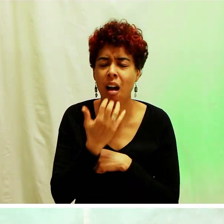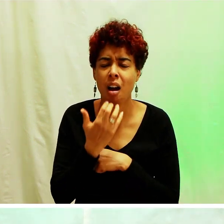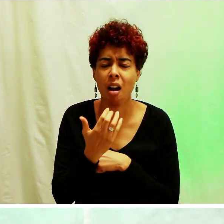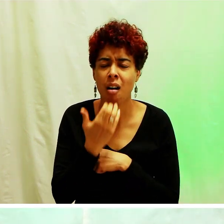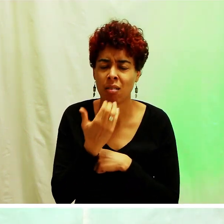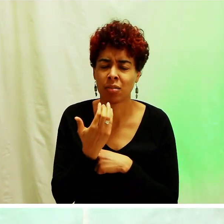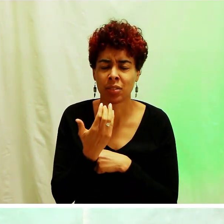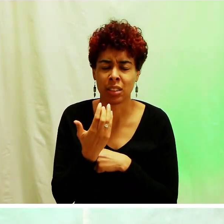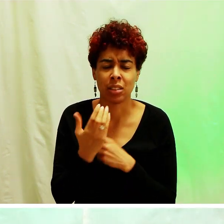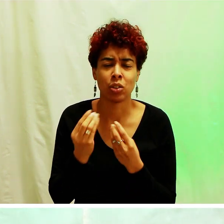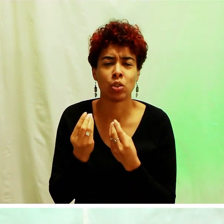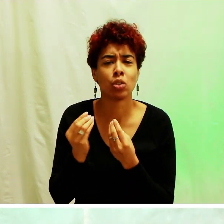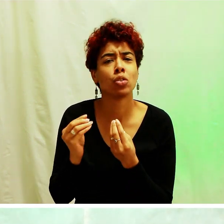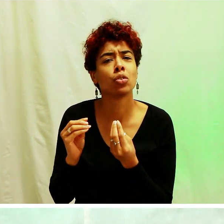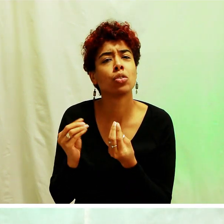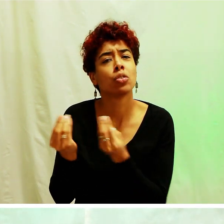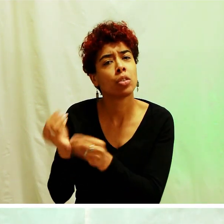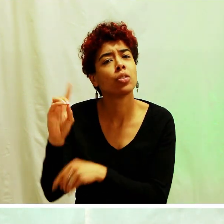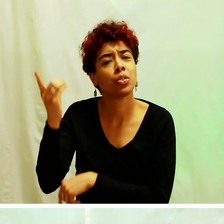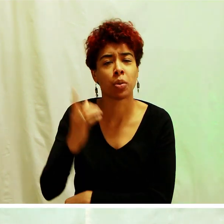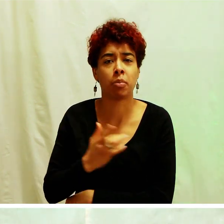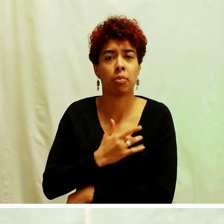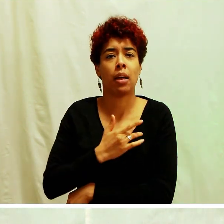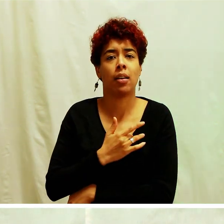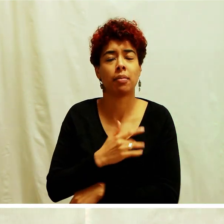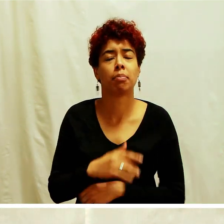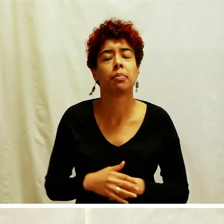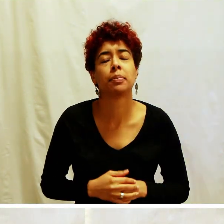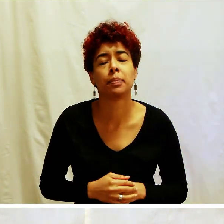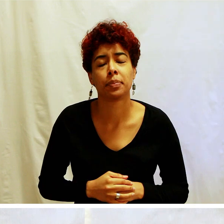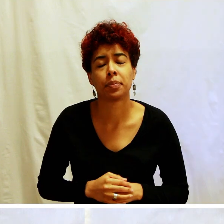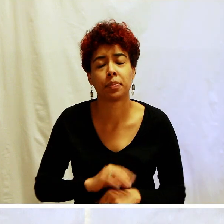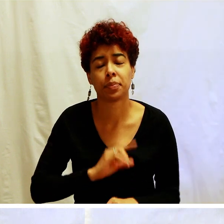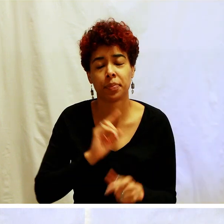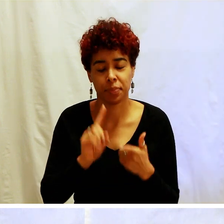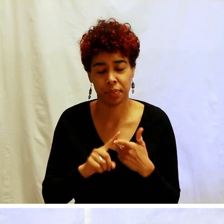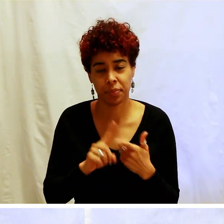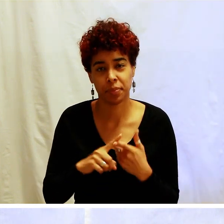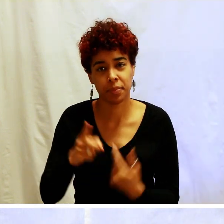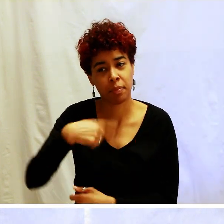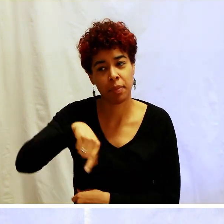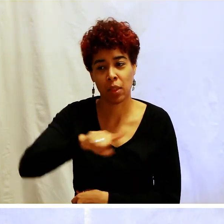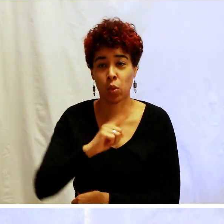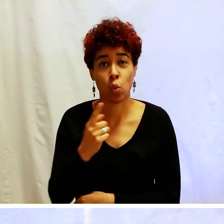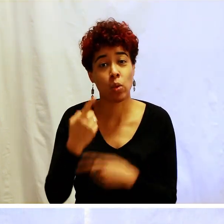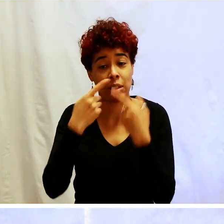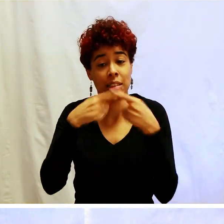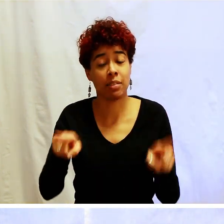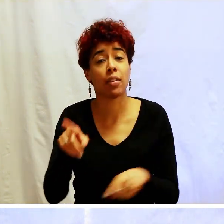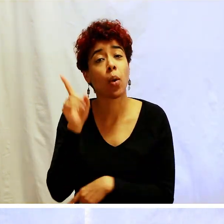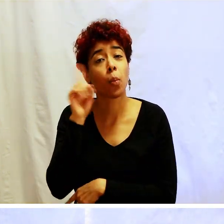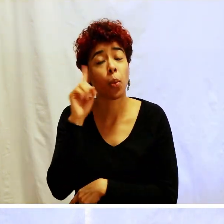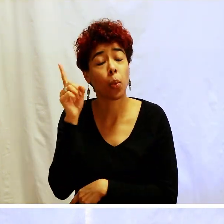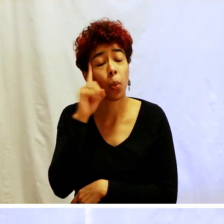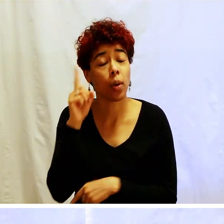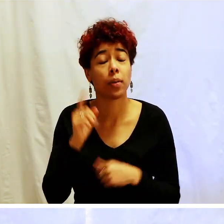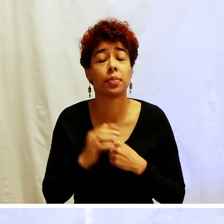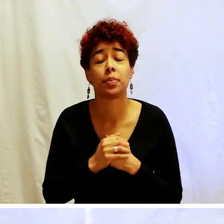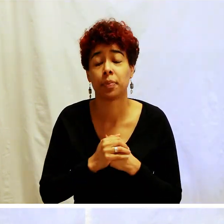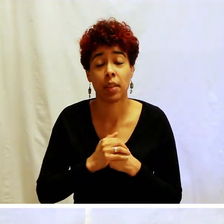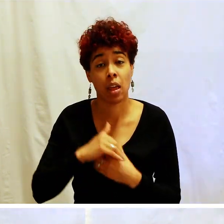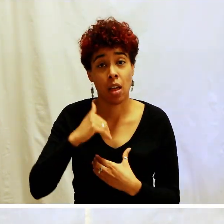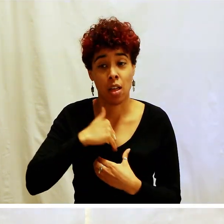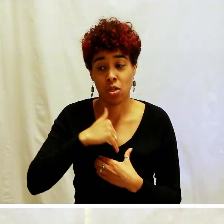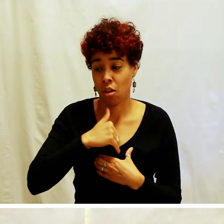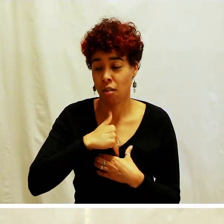de plaire à Dieu. Le deuxième point, c'est que nous sommes distingués parce que nous avons cette mission dans notre